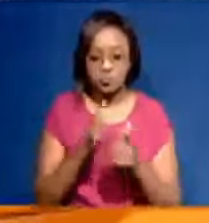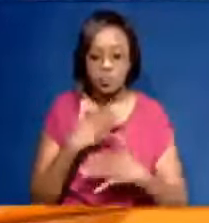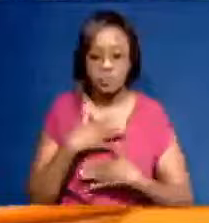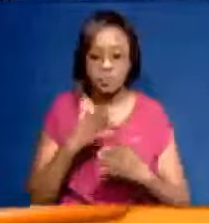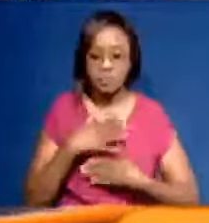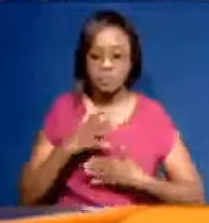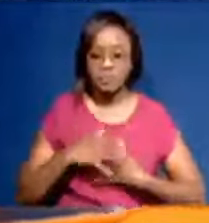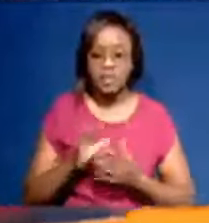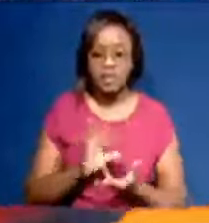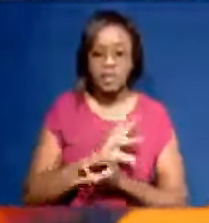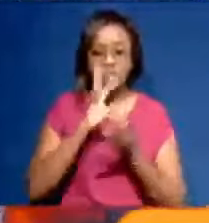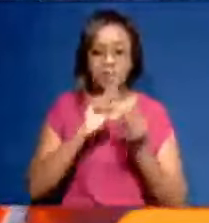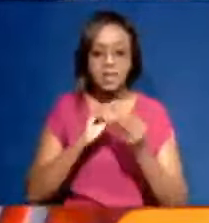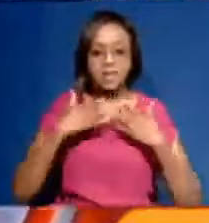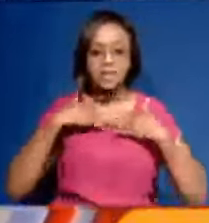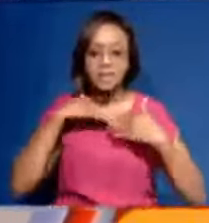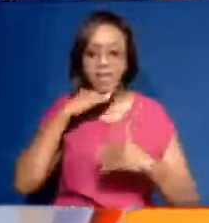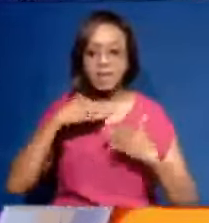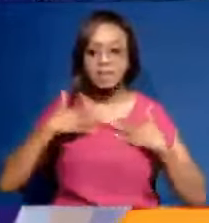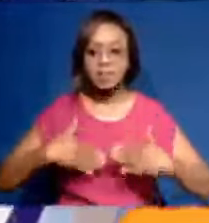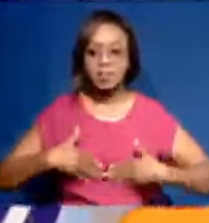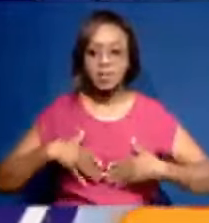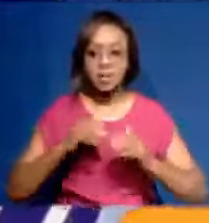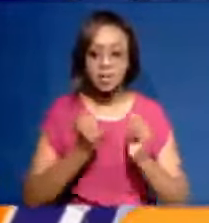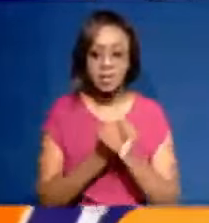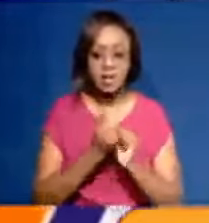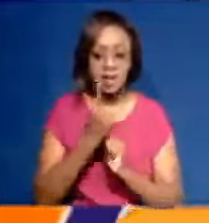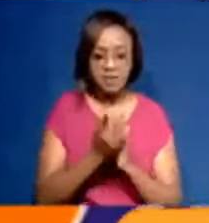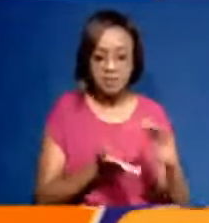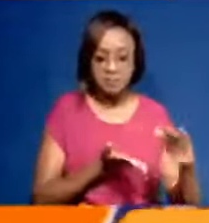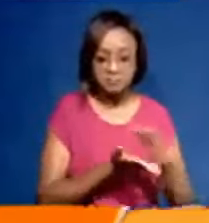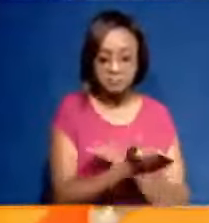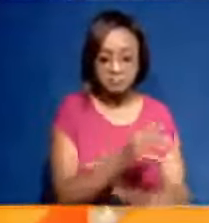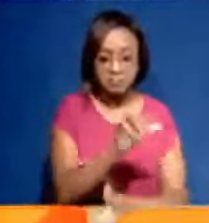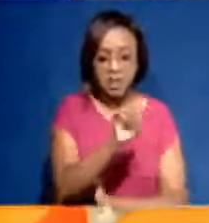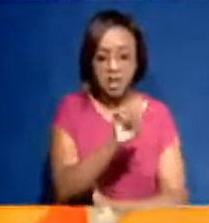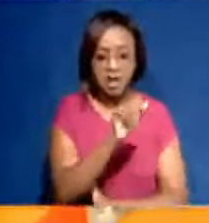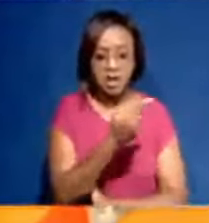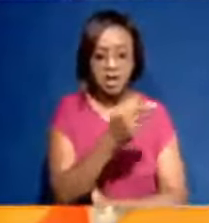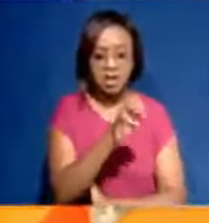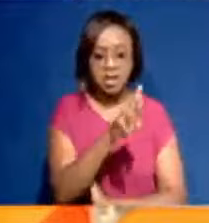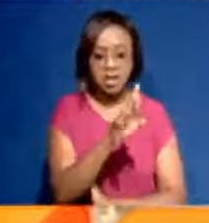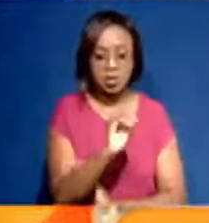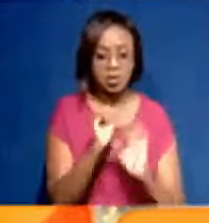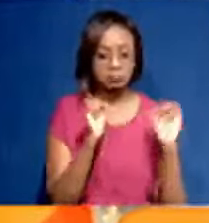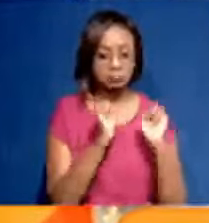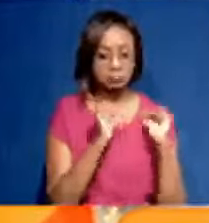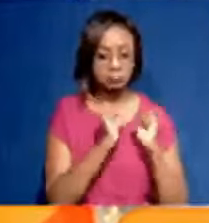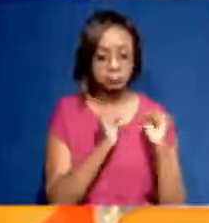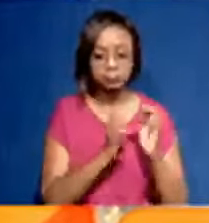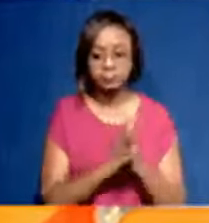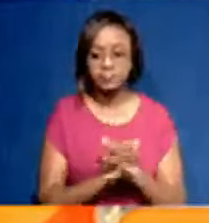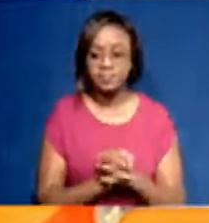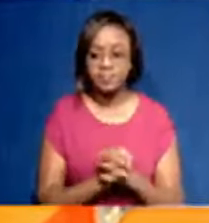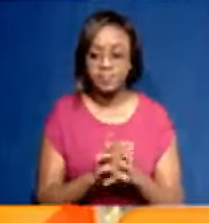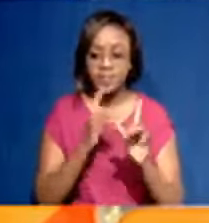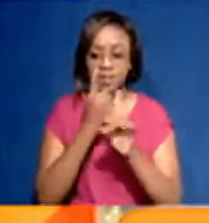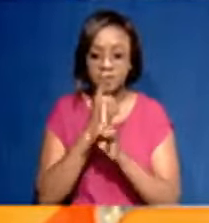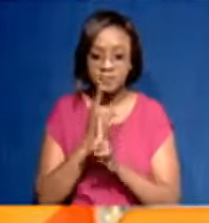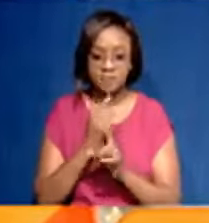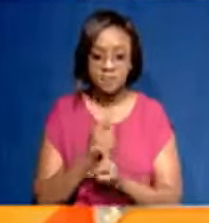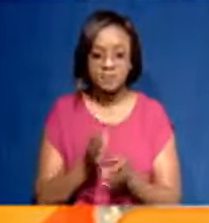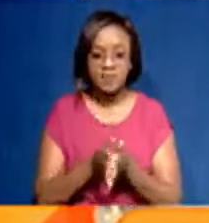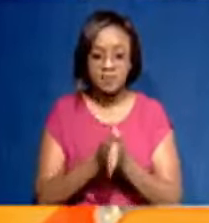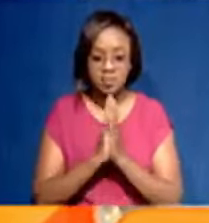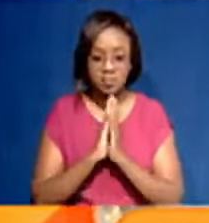Miili ya watu 11 imehifadhiwa katika makafani ya Ahero. Huku majeruhi wakiendelea kupokea matibabu, wadau mbalimbali wametoa